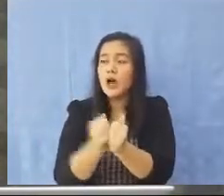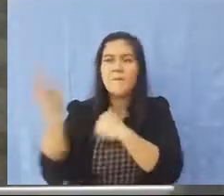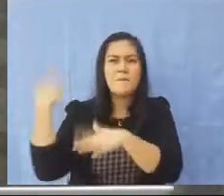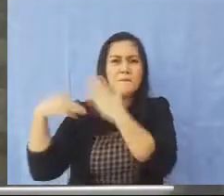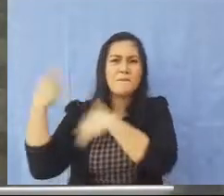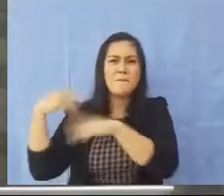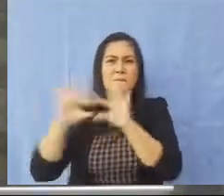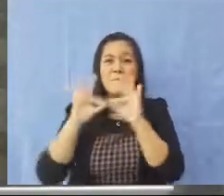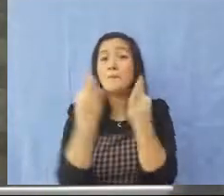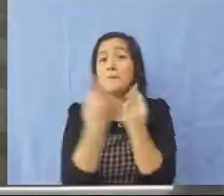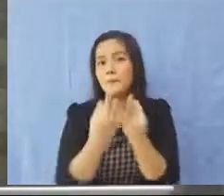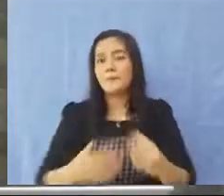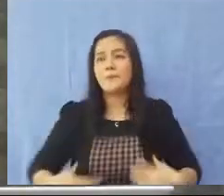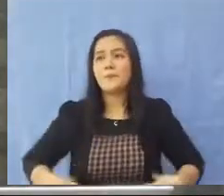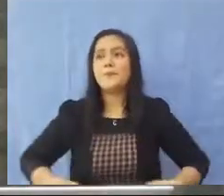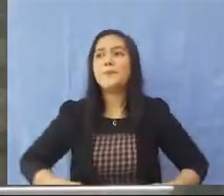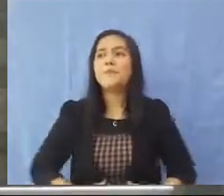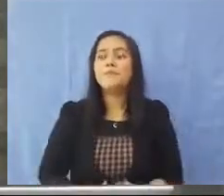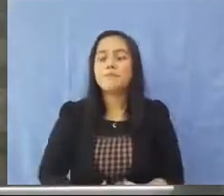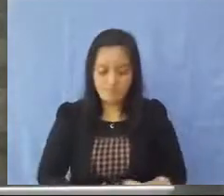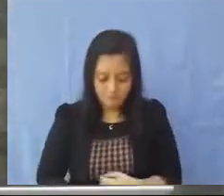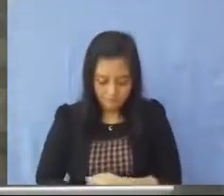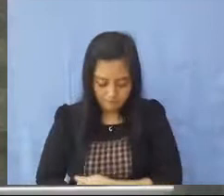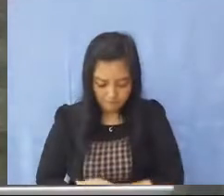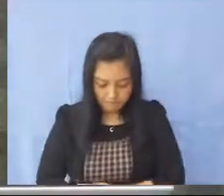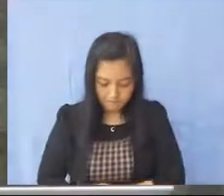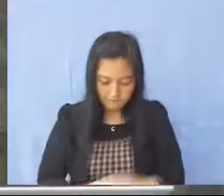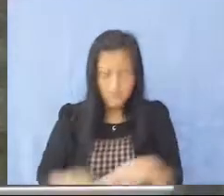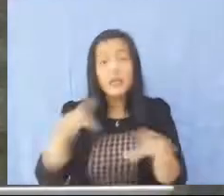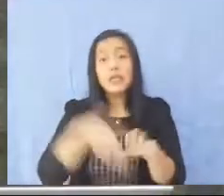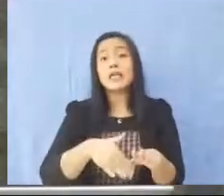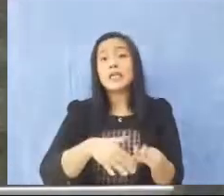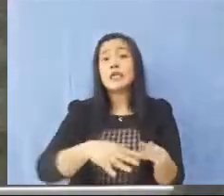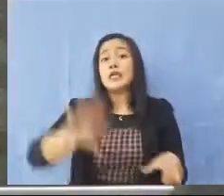four Gospels, yung Matthew, Mark, Luke, and John,